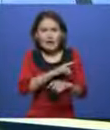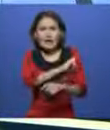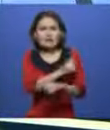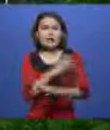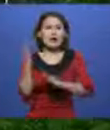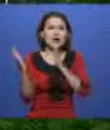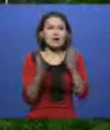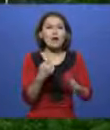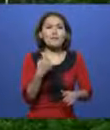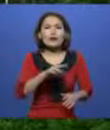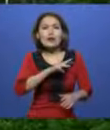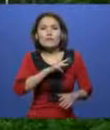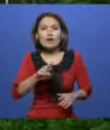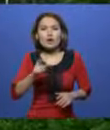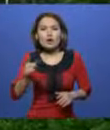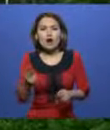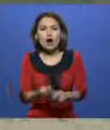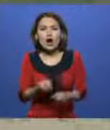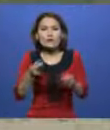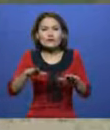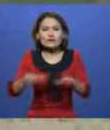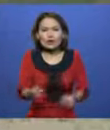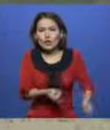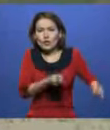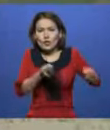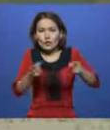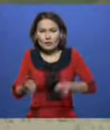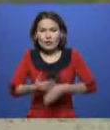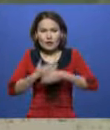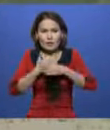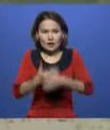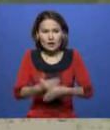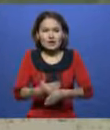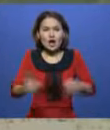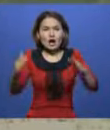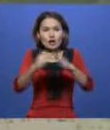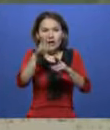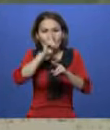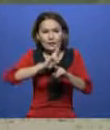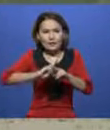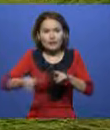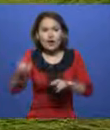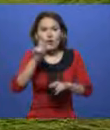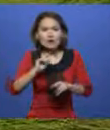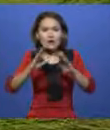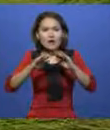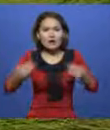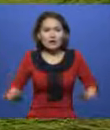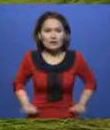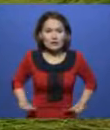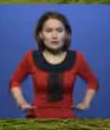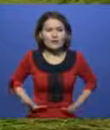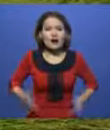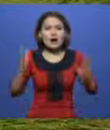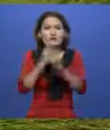1 миллионнан астам тұрғын қауіпсіз аймаққа көшуге мәжбүр болды. Баспанасынан айырылғандар уақытша орталықтарға орналастырылды. Табиғаттың